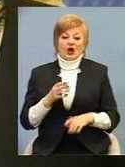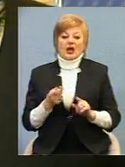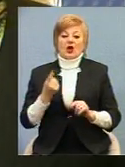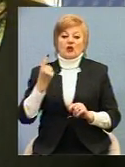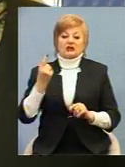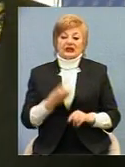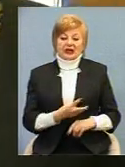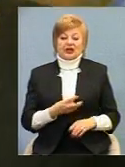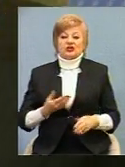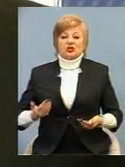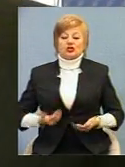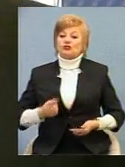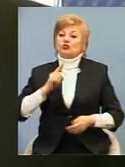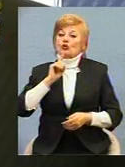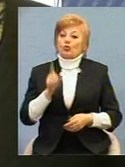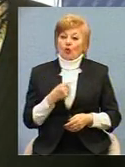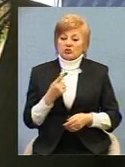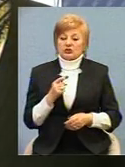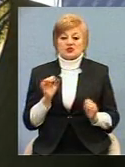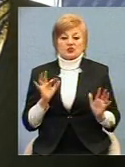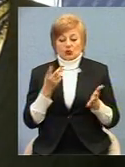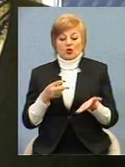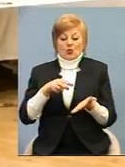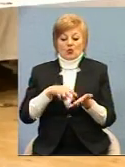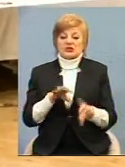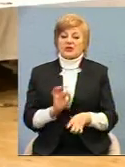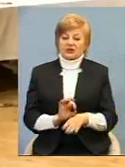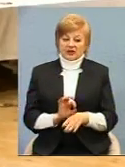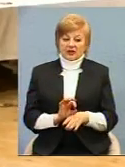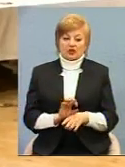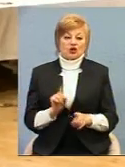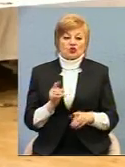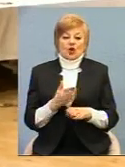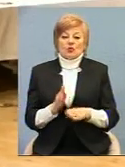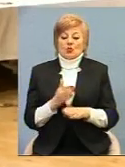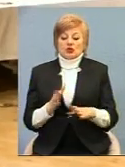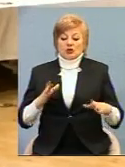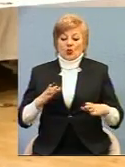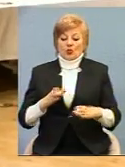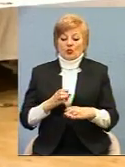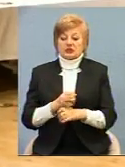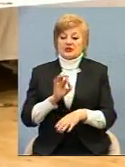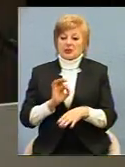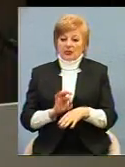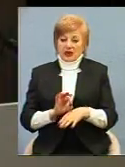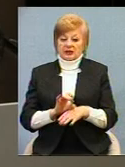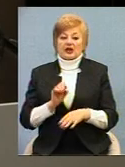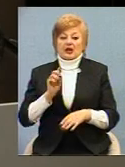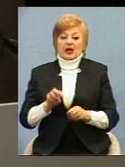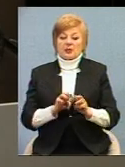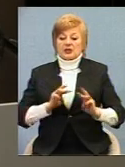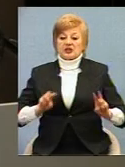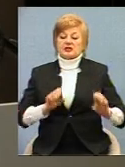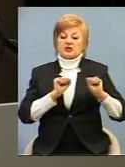них, не доживають до 1 року з моменту установки діагнозу. Аби поступово мінімізувати кількість онкохворих в Україні, Міністерство